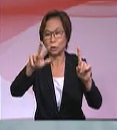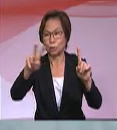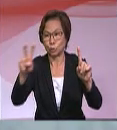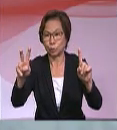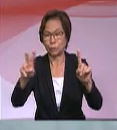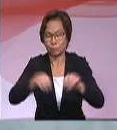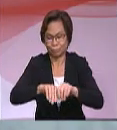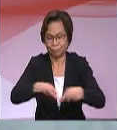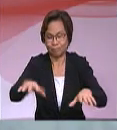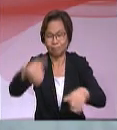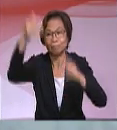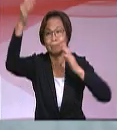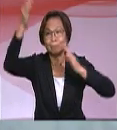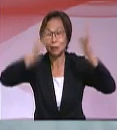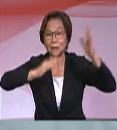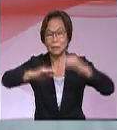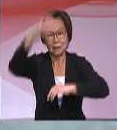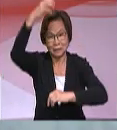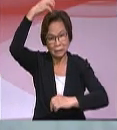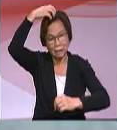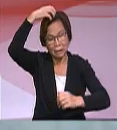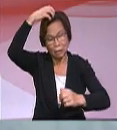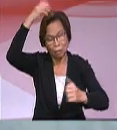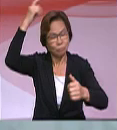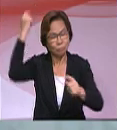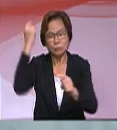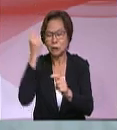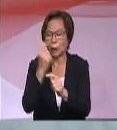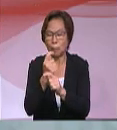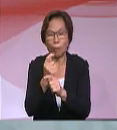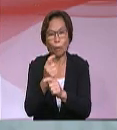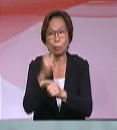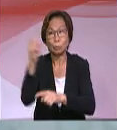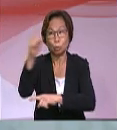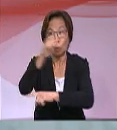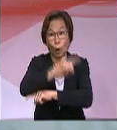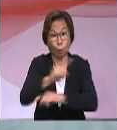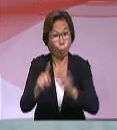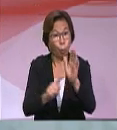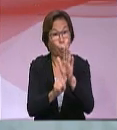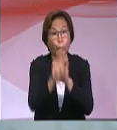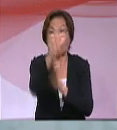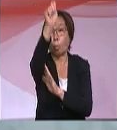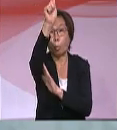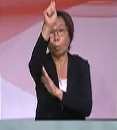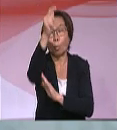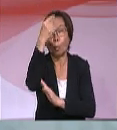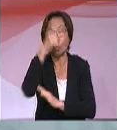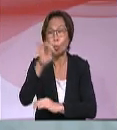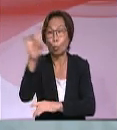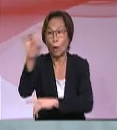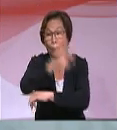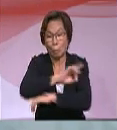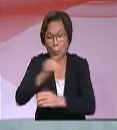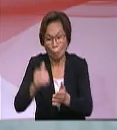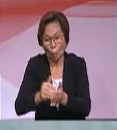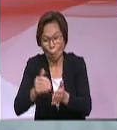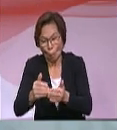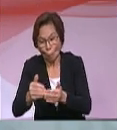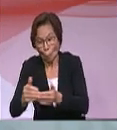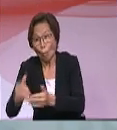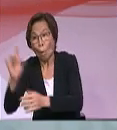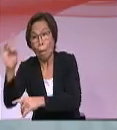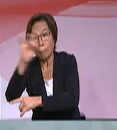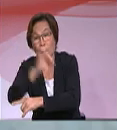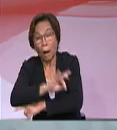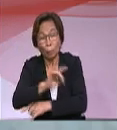1,332 kes. Negeri Selangor kekal melaporkan kes harian baru tertinggi untuk 8 hari berturut-turut,